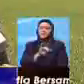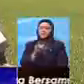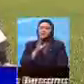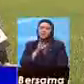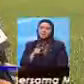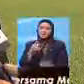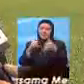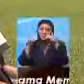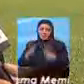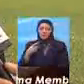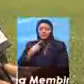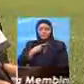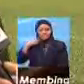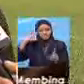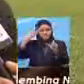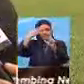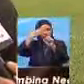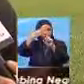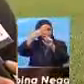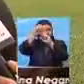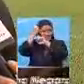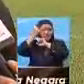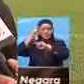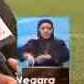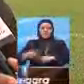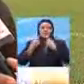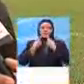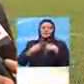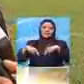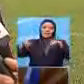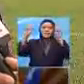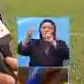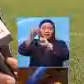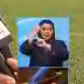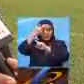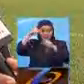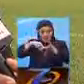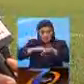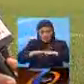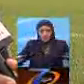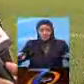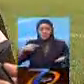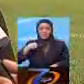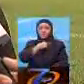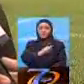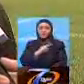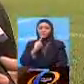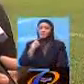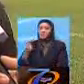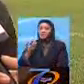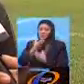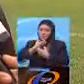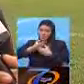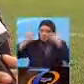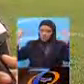nak tak nak kita kena menang juga sebab ni tempat kita macam saya baru cakap selagi hebat mana pun dia orang Kalau dia orang tak ada